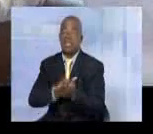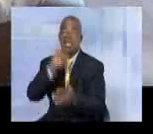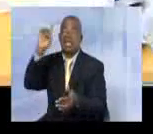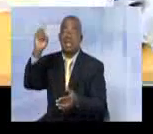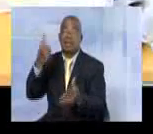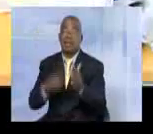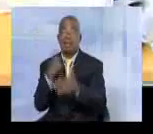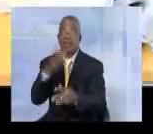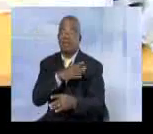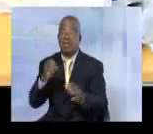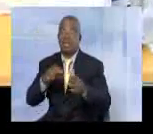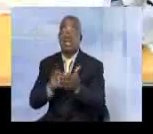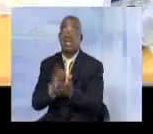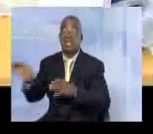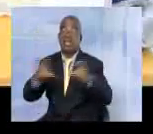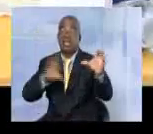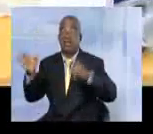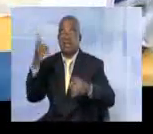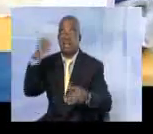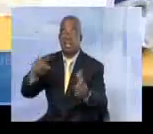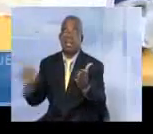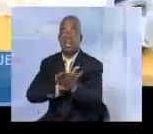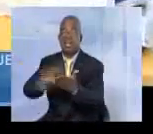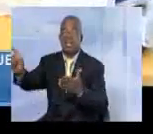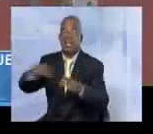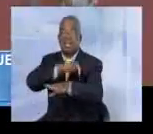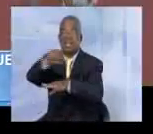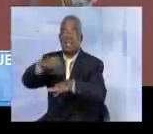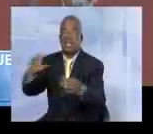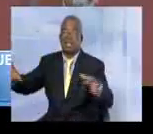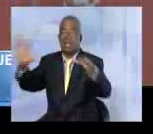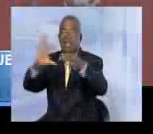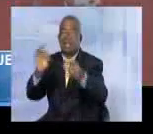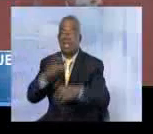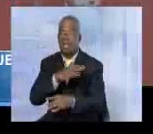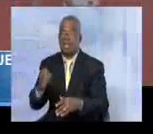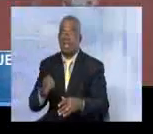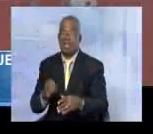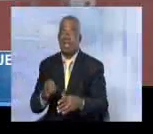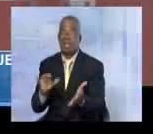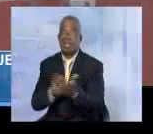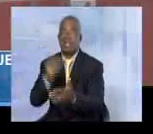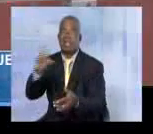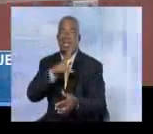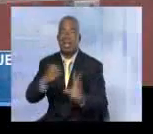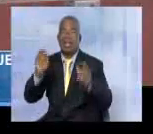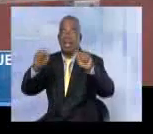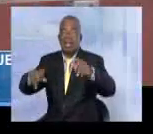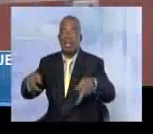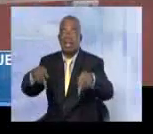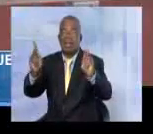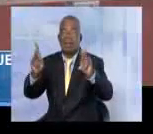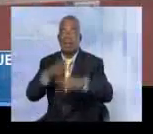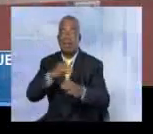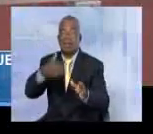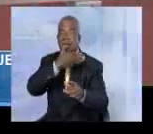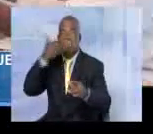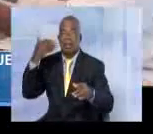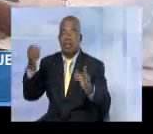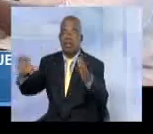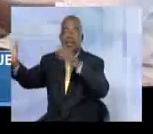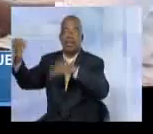Il s'inscrit dans le cadre de la Semaine nationale de la solidarité. Une initiative qui devrait permettre une meilleure prise